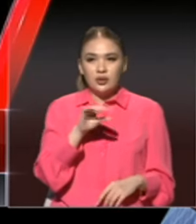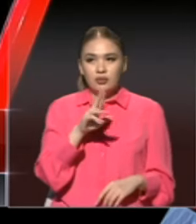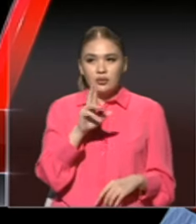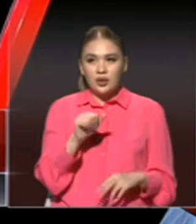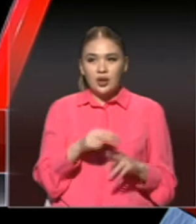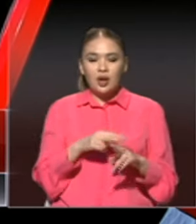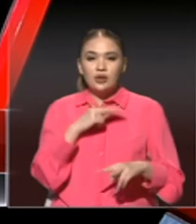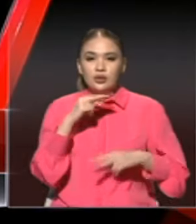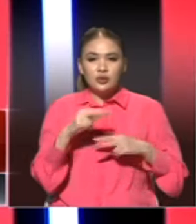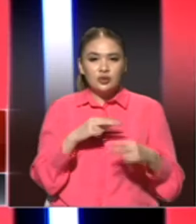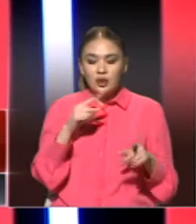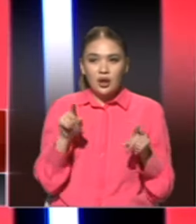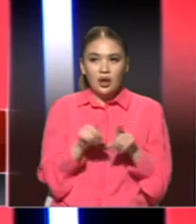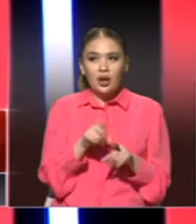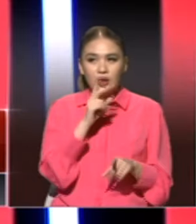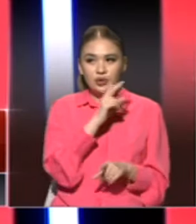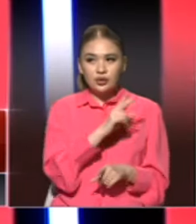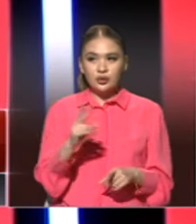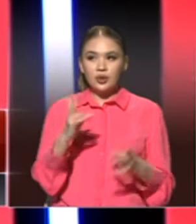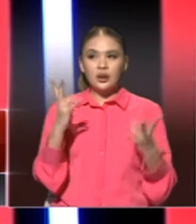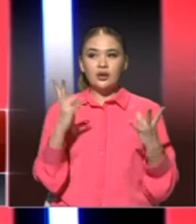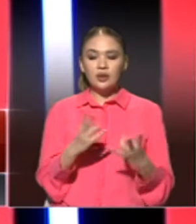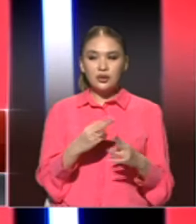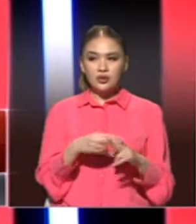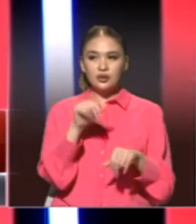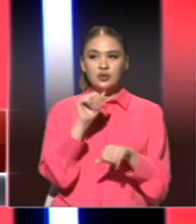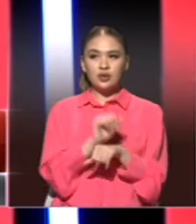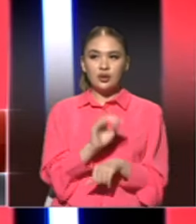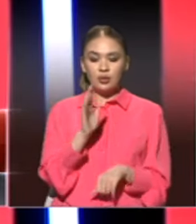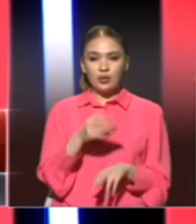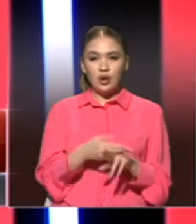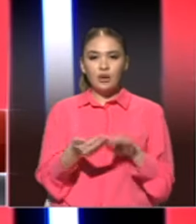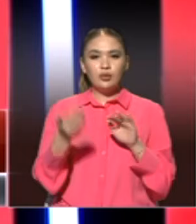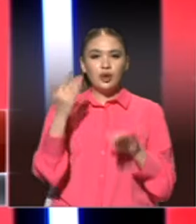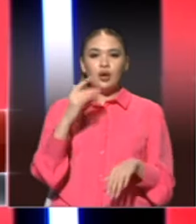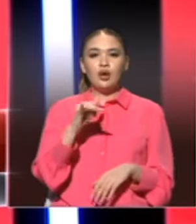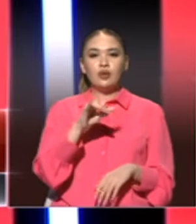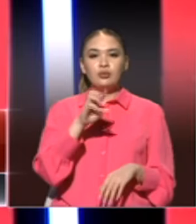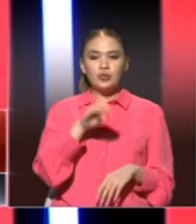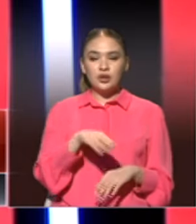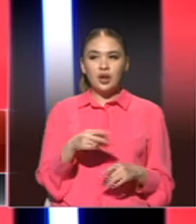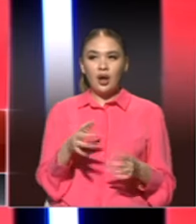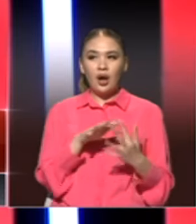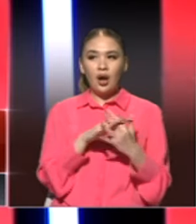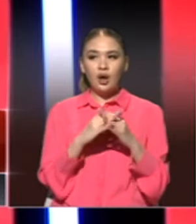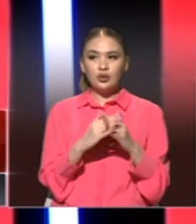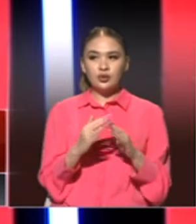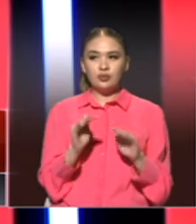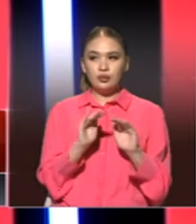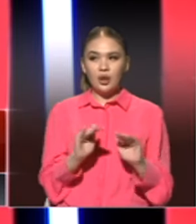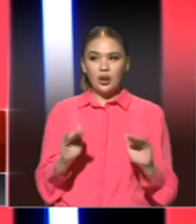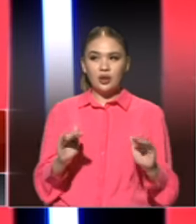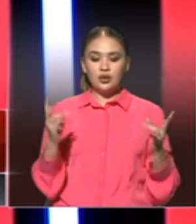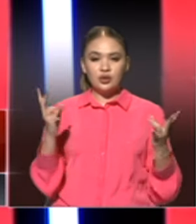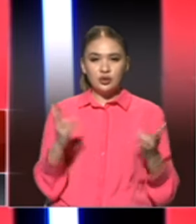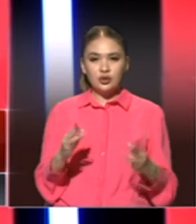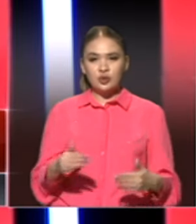сақтықпен қарауымыз керек. Бұл қазір тоқталамыз. Біз ұлттық бірыңғай тестілеуде ауыл баласы үшін деп айтайықшы, ауыл